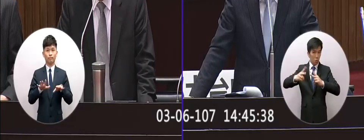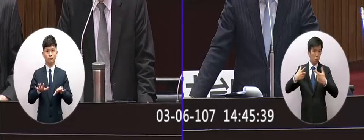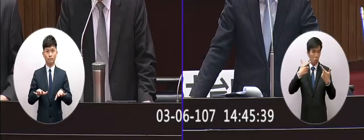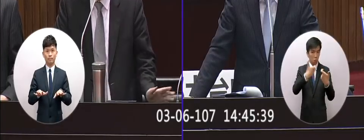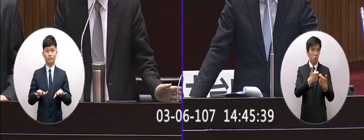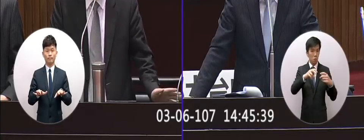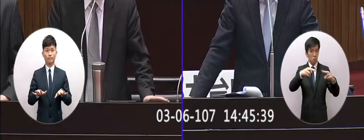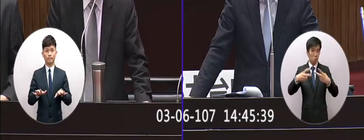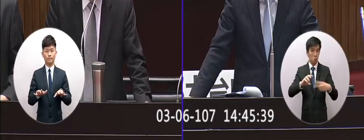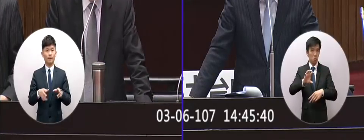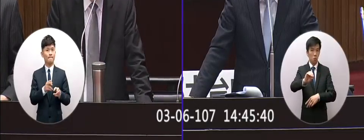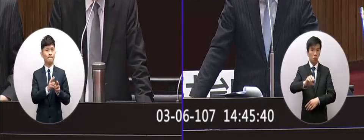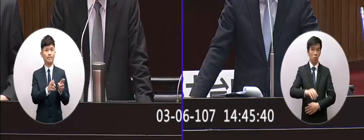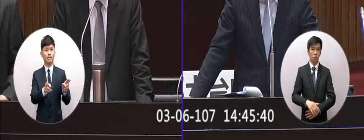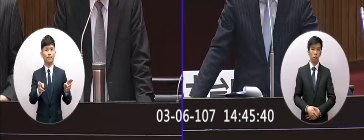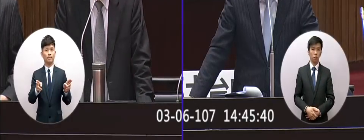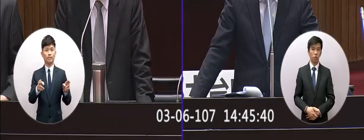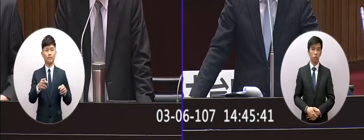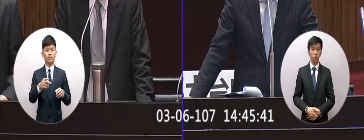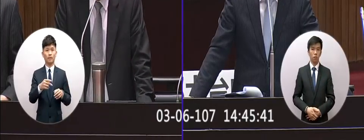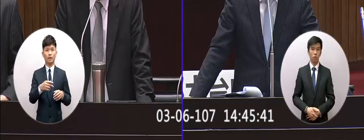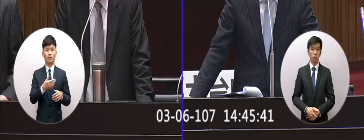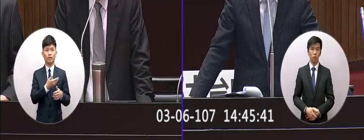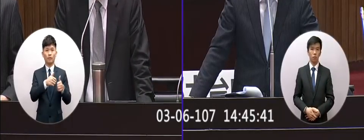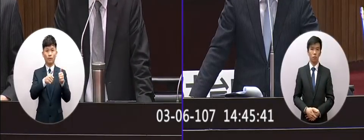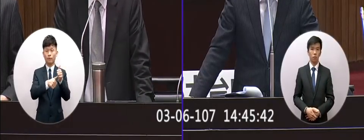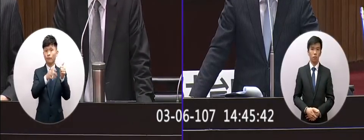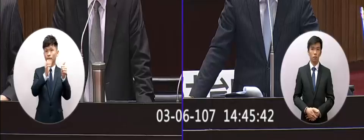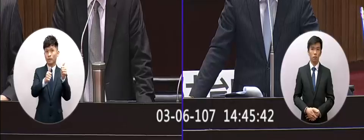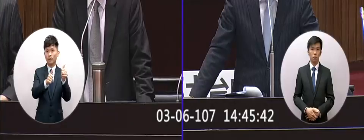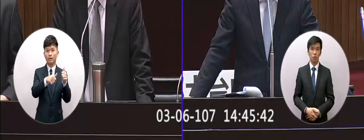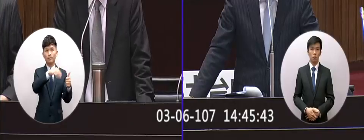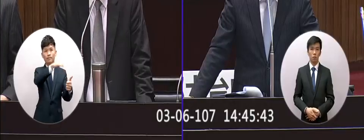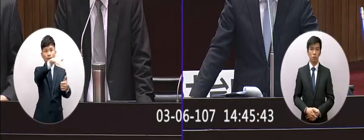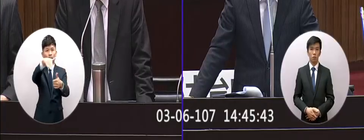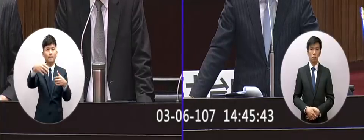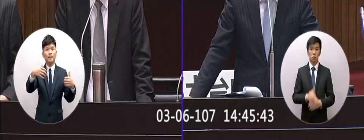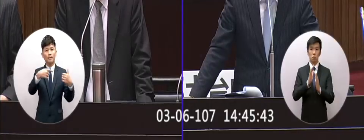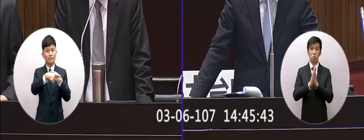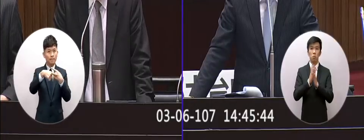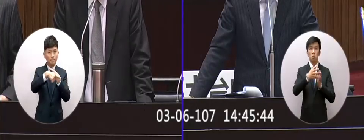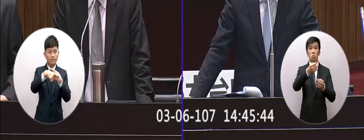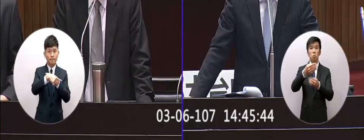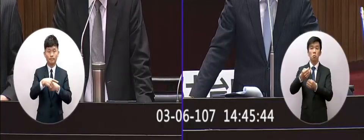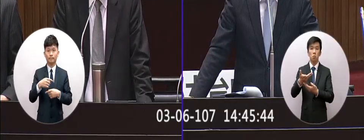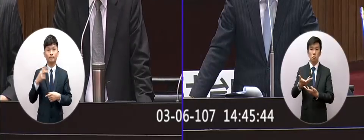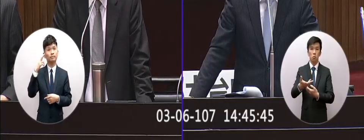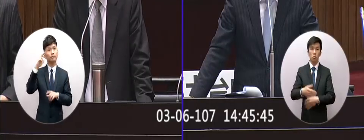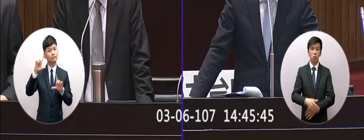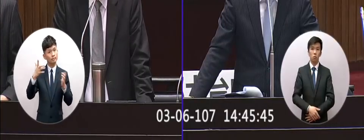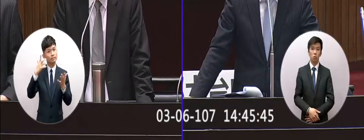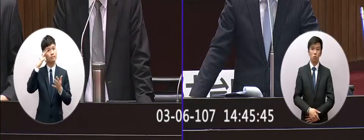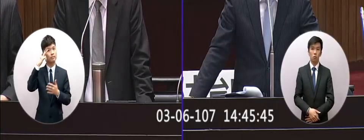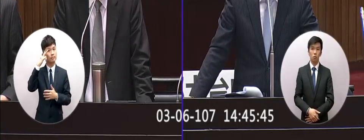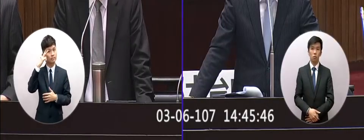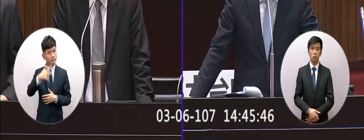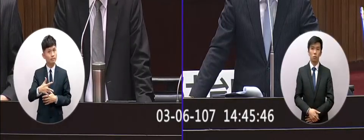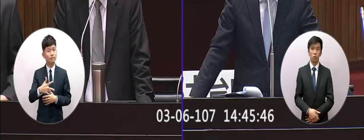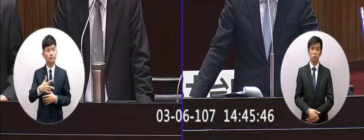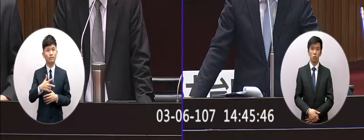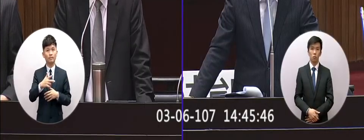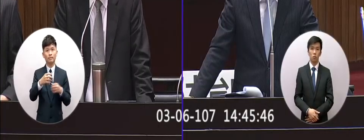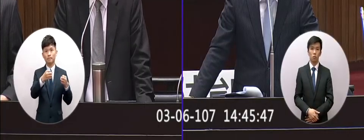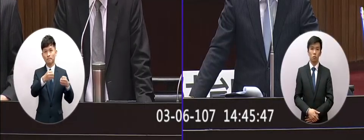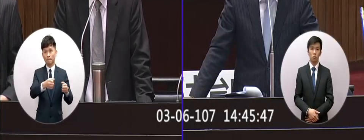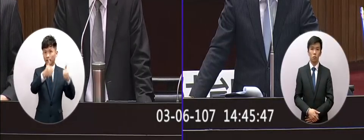指示，已经请那个司副院长召集相关部会研究。 时程是什么？ 我们大概下个礼拜啊，应该会有结